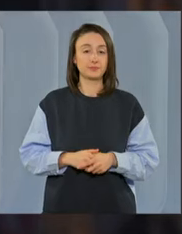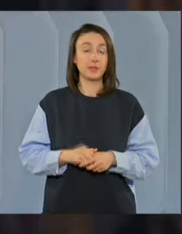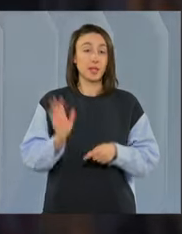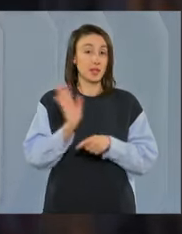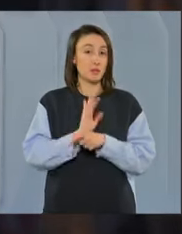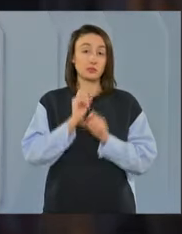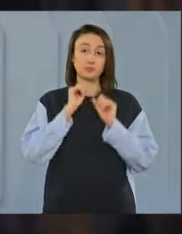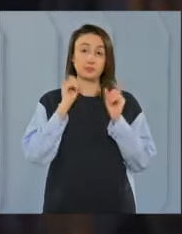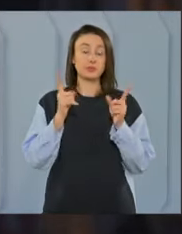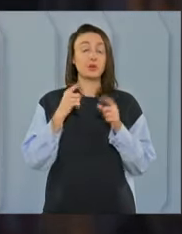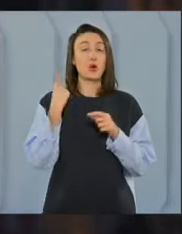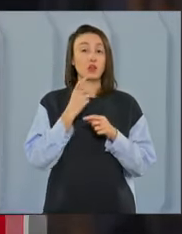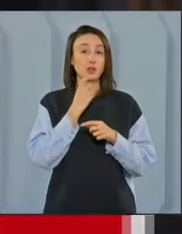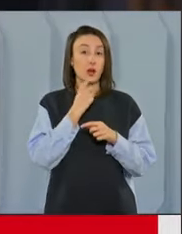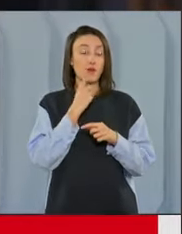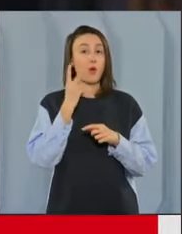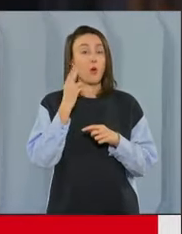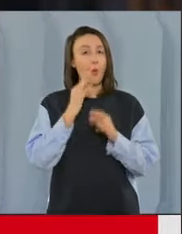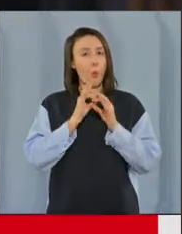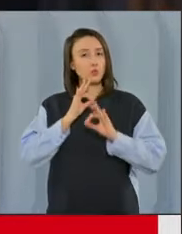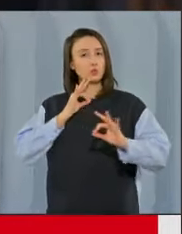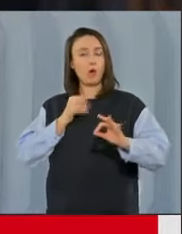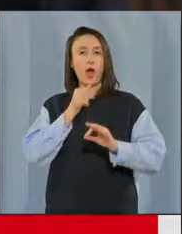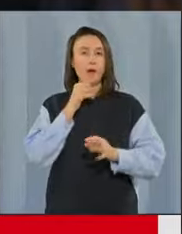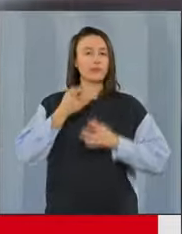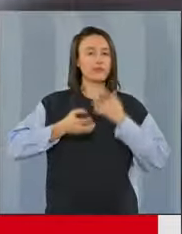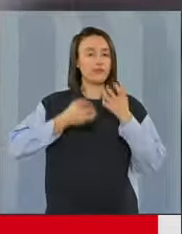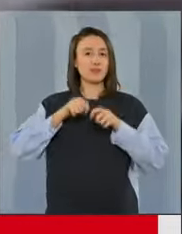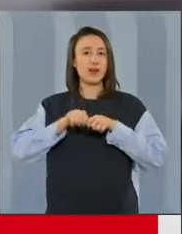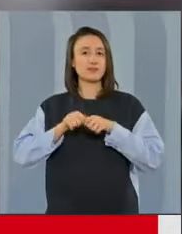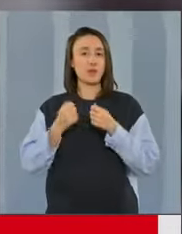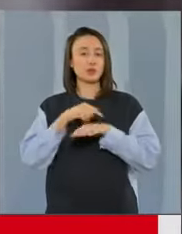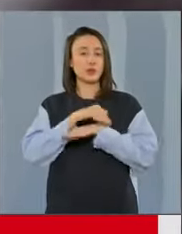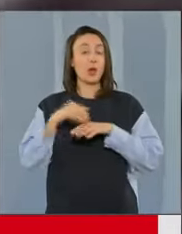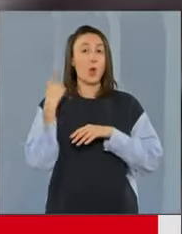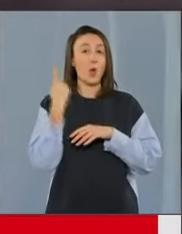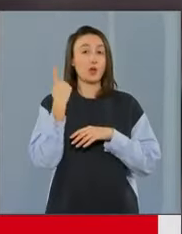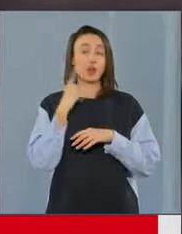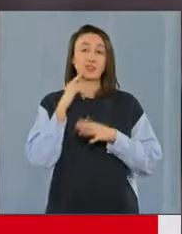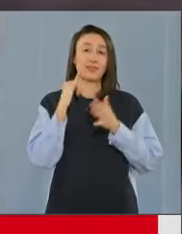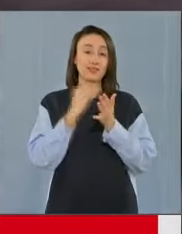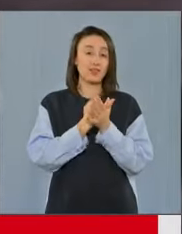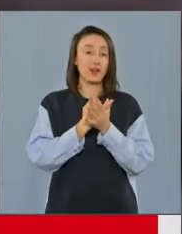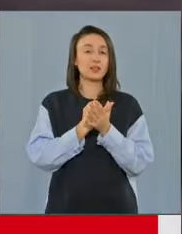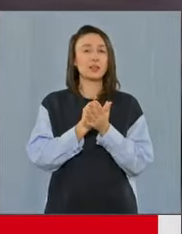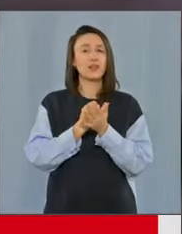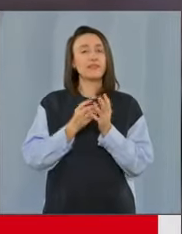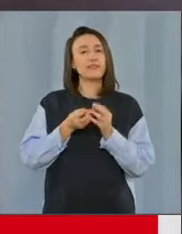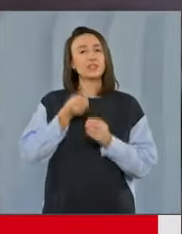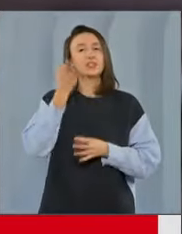imagini spectaculoase în municipiul Craiova o conductă cu apă fiartă s a spart pe o stradă din oraș și s a transformat într o adevărată fântână